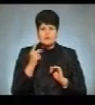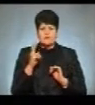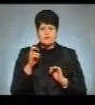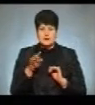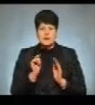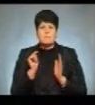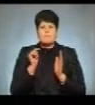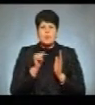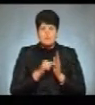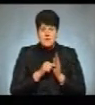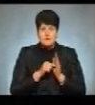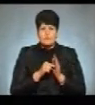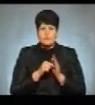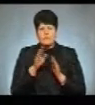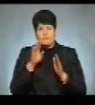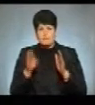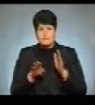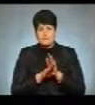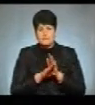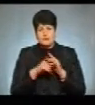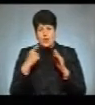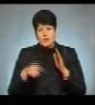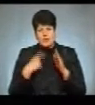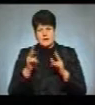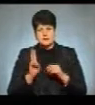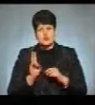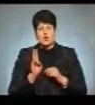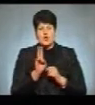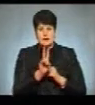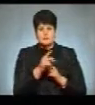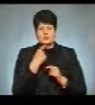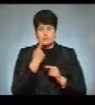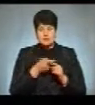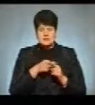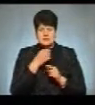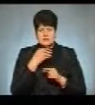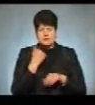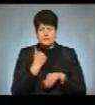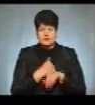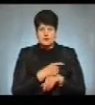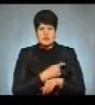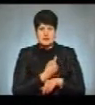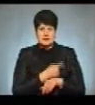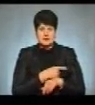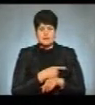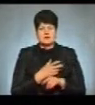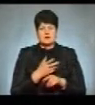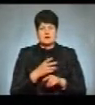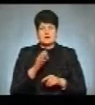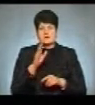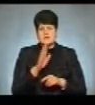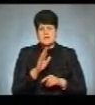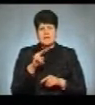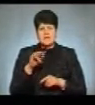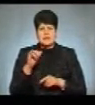під колеса тролейбуса на проспекті Степана Бандери обласного центру. Про це нам повідомив головний лікар Тернопільської університетської лікарні Василь Бліхар.